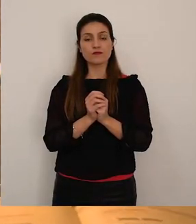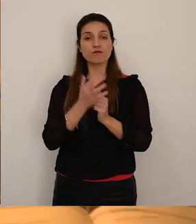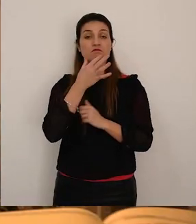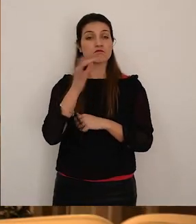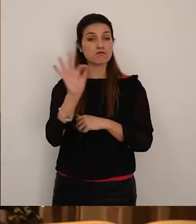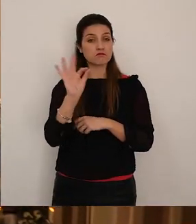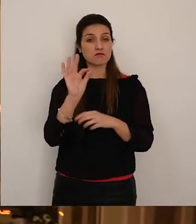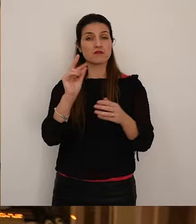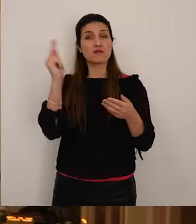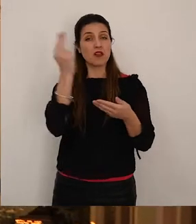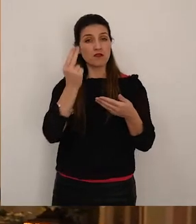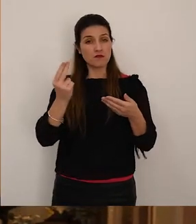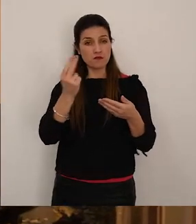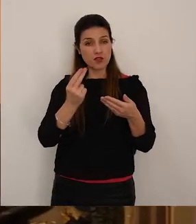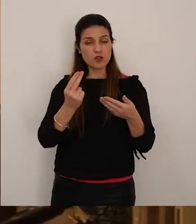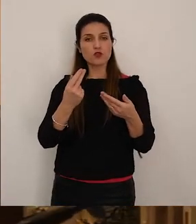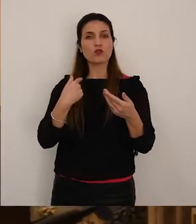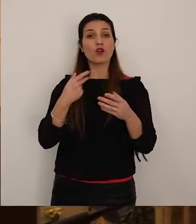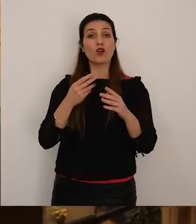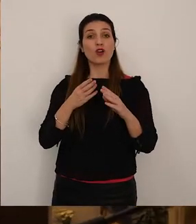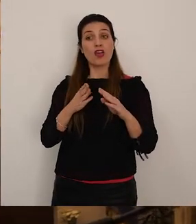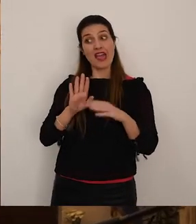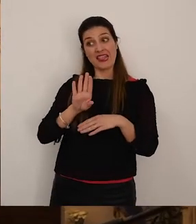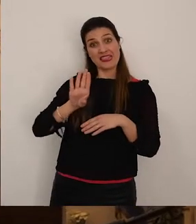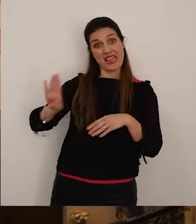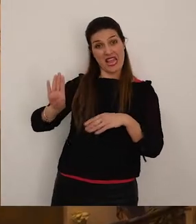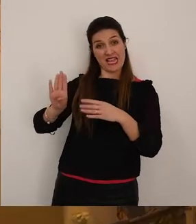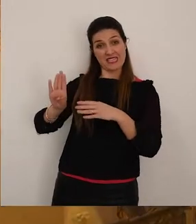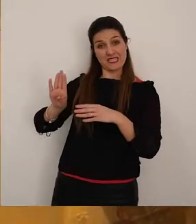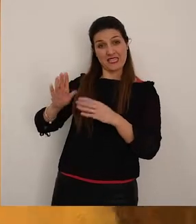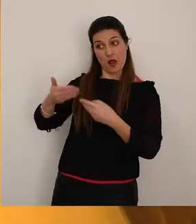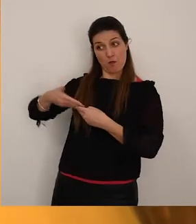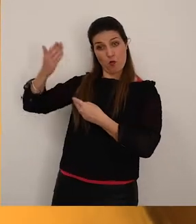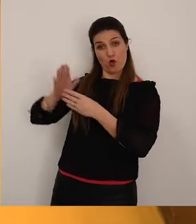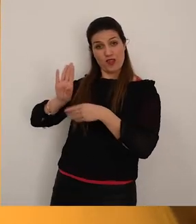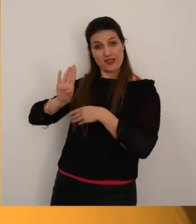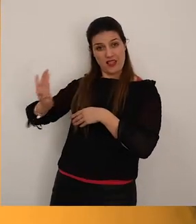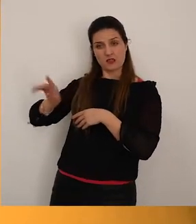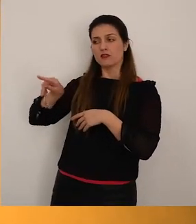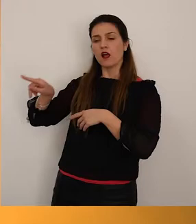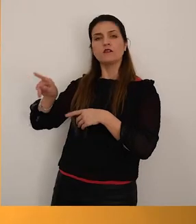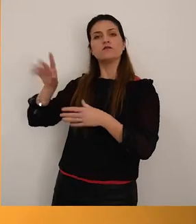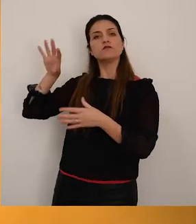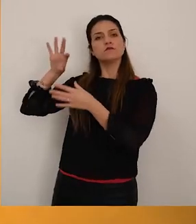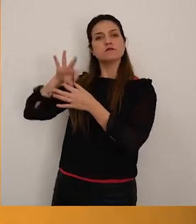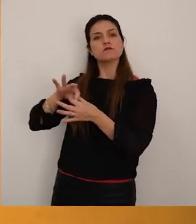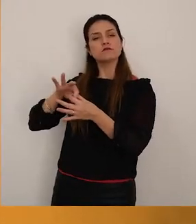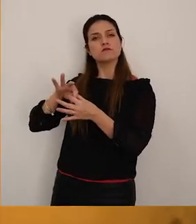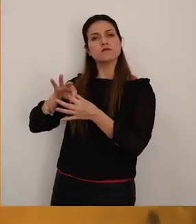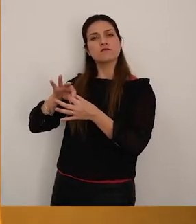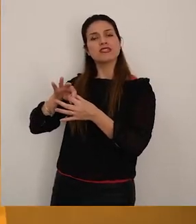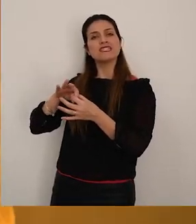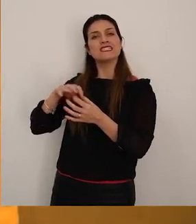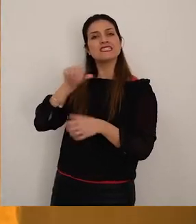Uno straordinario affresco, collocato nella muraglia sul lato destro del sacro edificio, rappresenta il collegamento tra le gesta eroiche